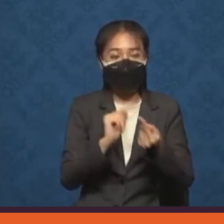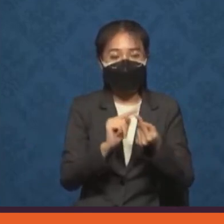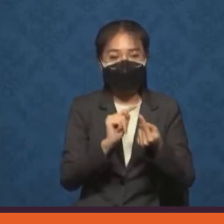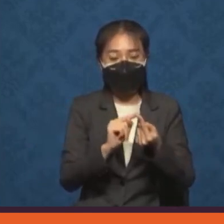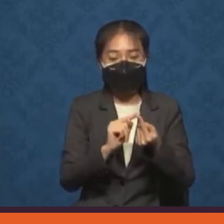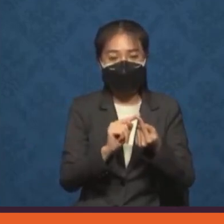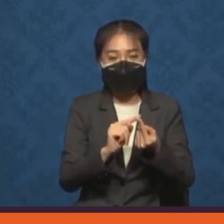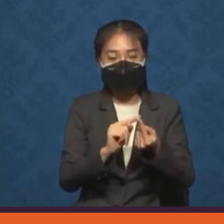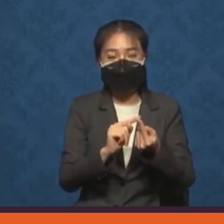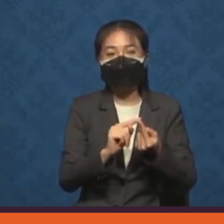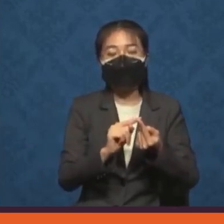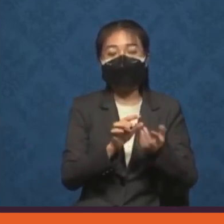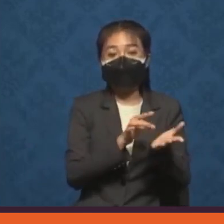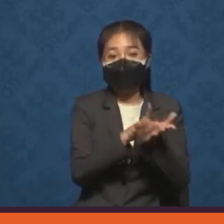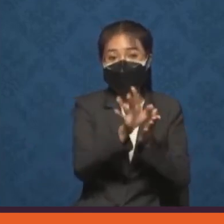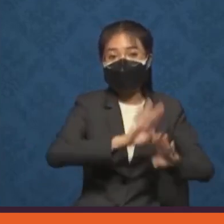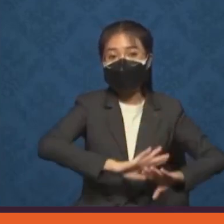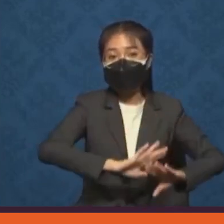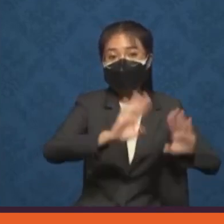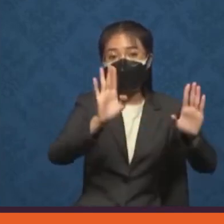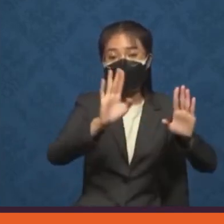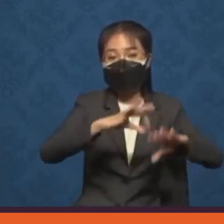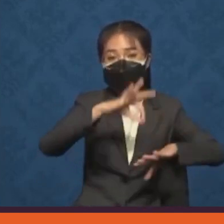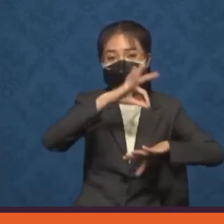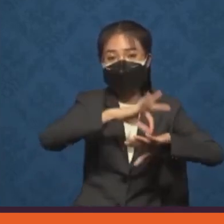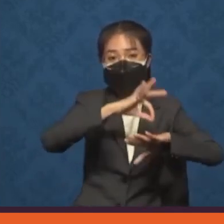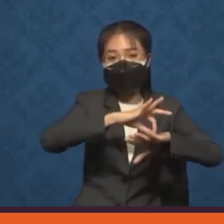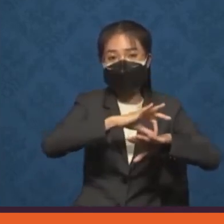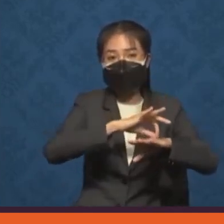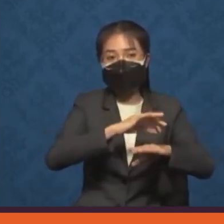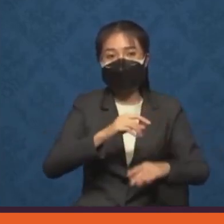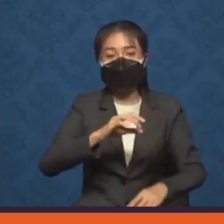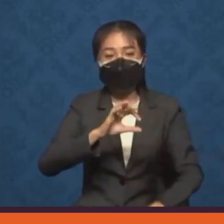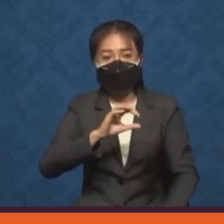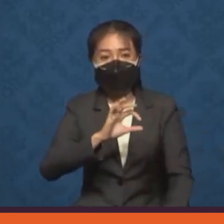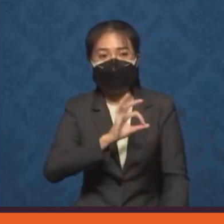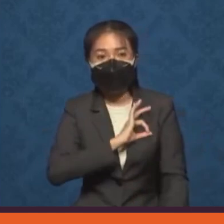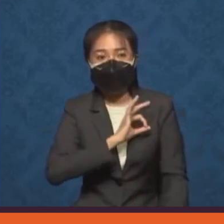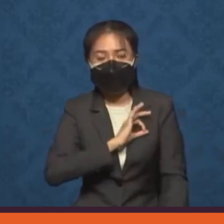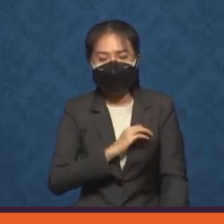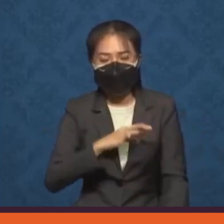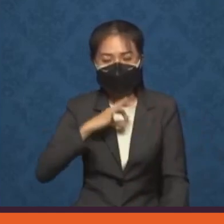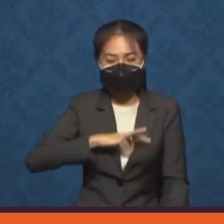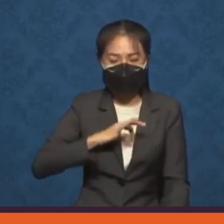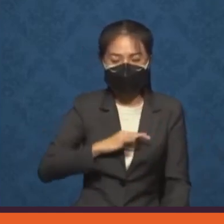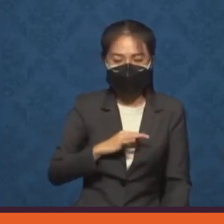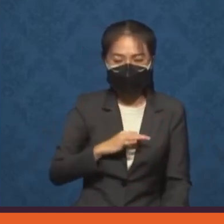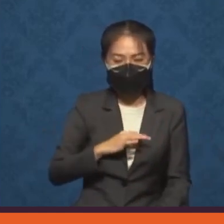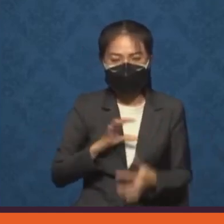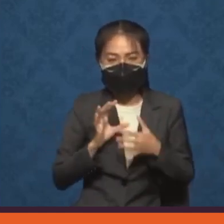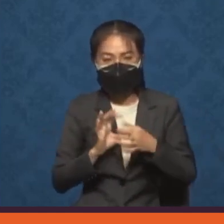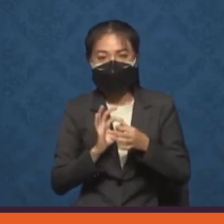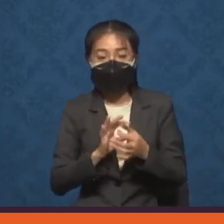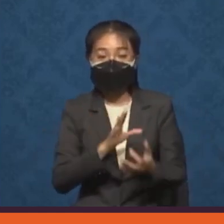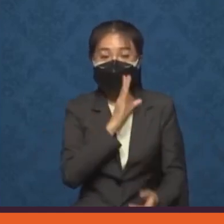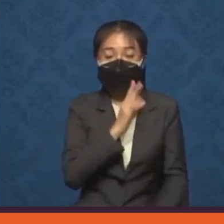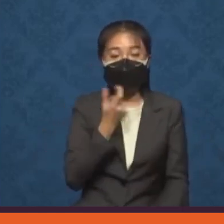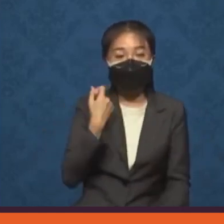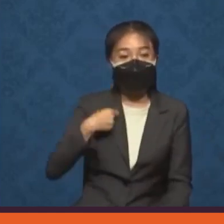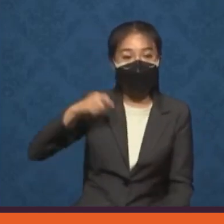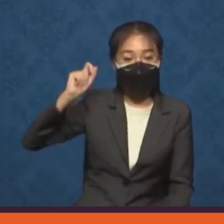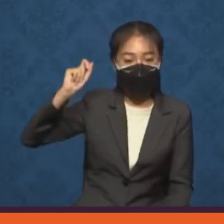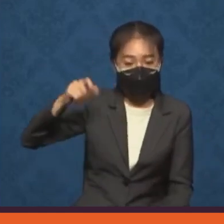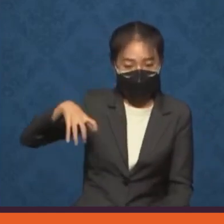ที่ท่านสมาชิกหลายท่านกังวลใจจนราวกับว่าถ้าหากมีการถอดถอนตุลาการศาลรัฐธรรมนูญ